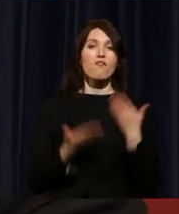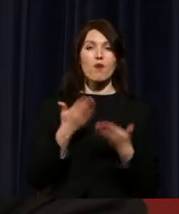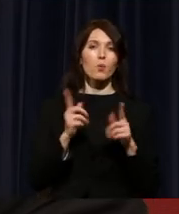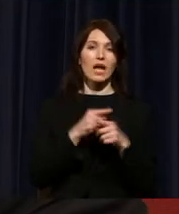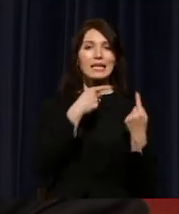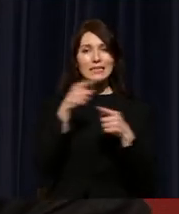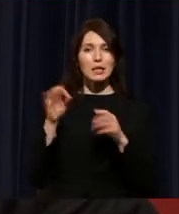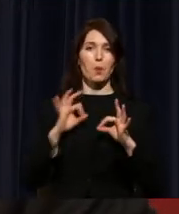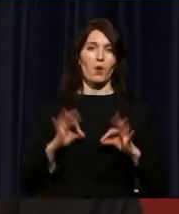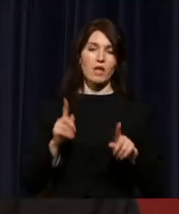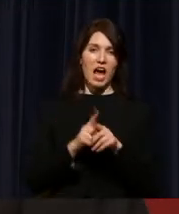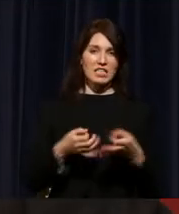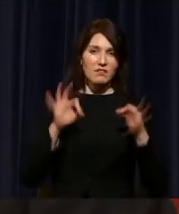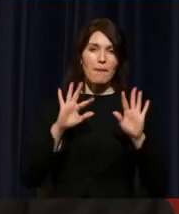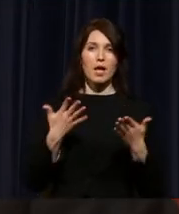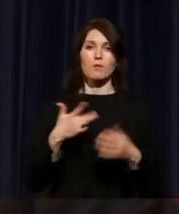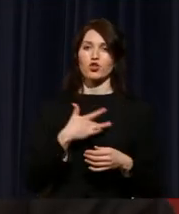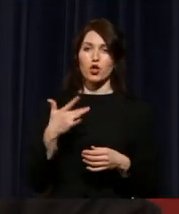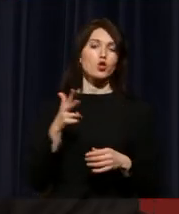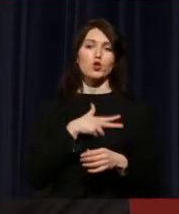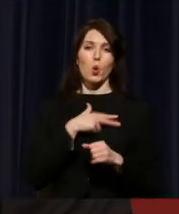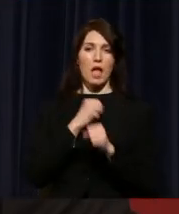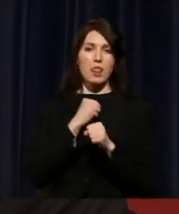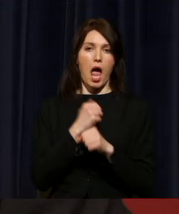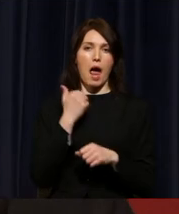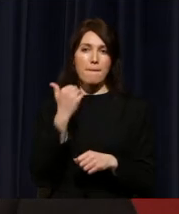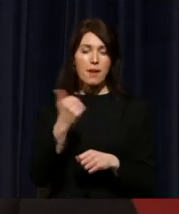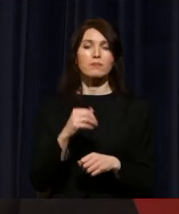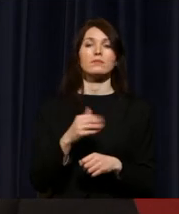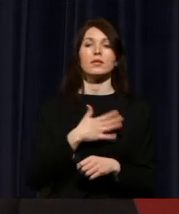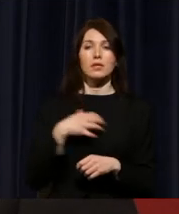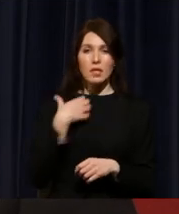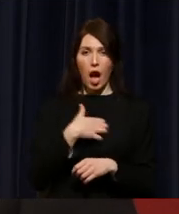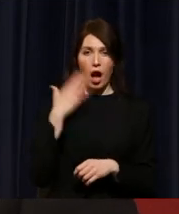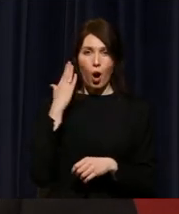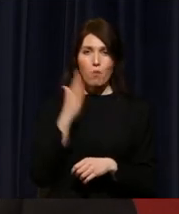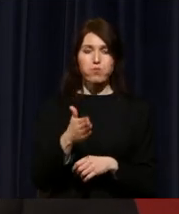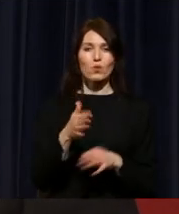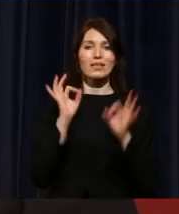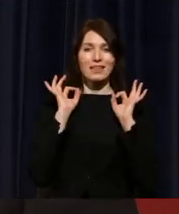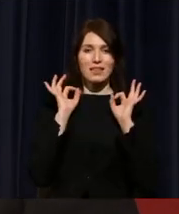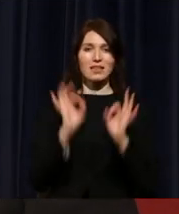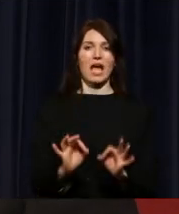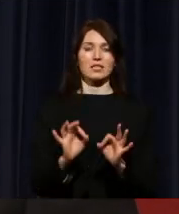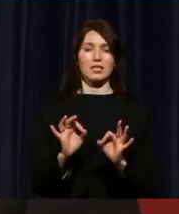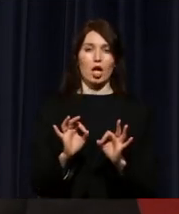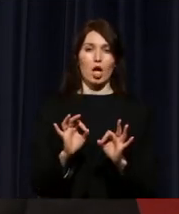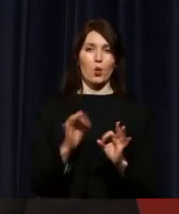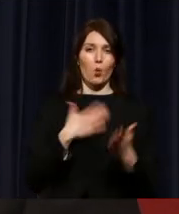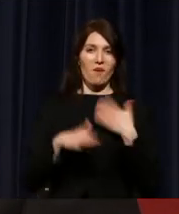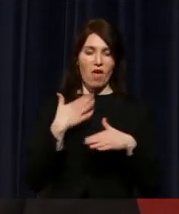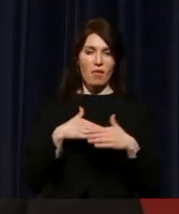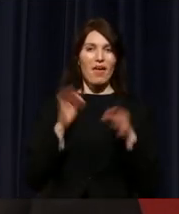citām profesijām ir svarīgi, bet, man liekas, sociālam darbniekam ļoti svarīgi. Ir jābūt tādai, kā taisnīguma